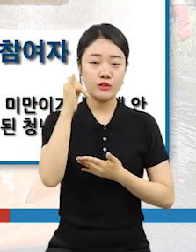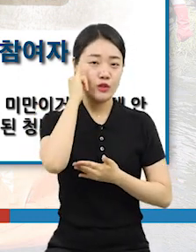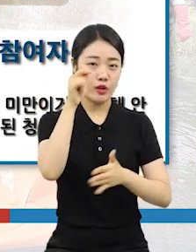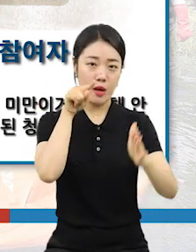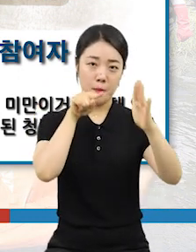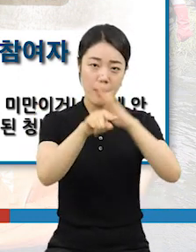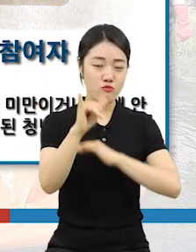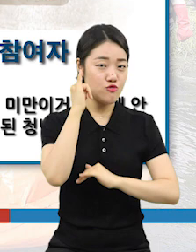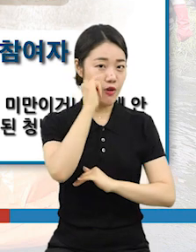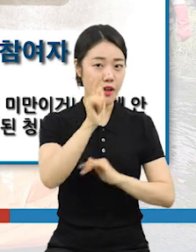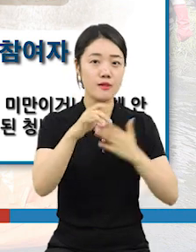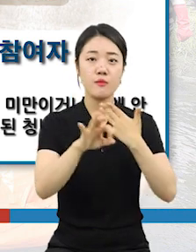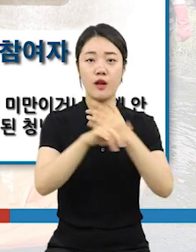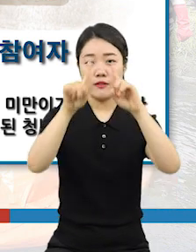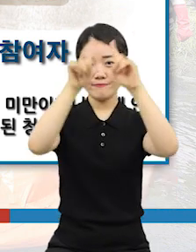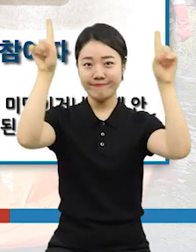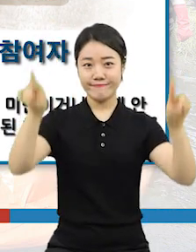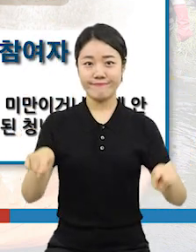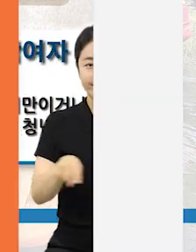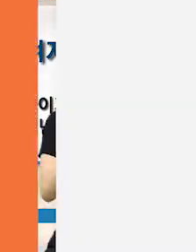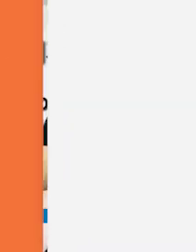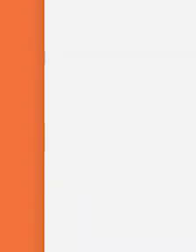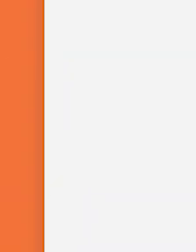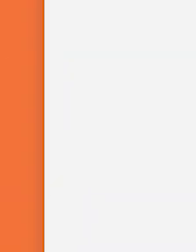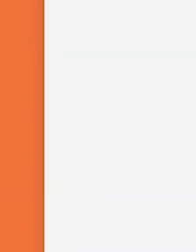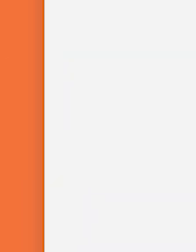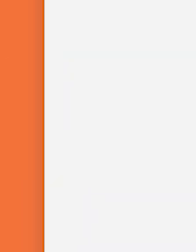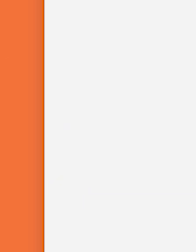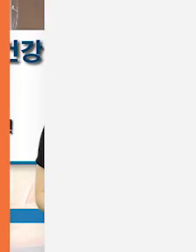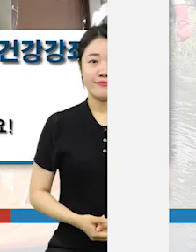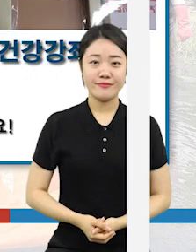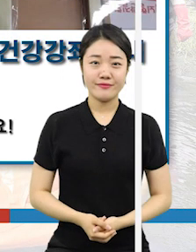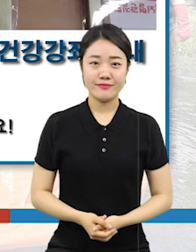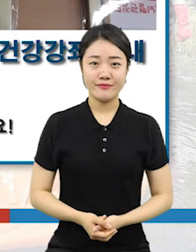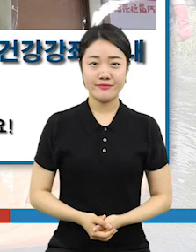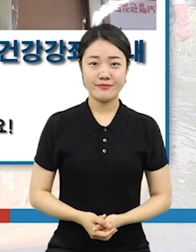방문 문의하시거나 공고문을 참고하시기 바랍니다.